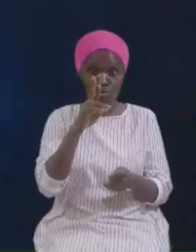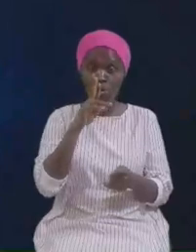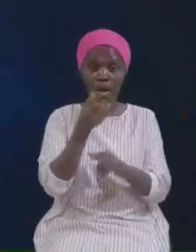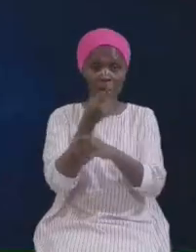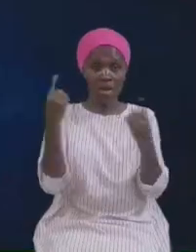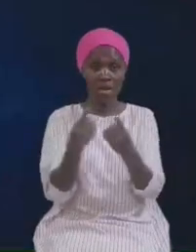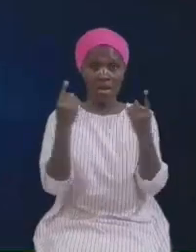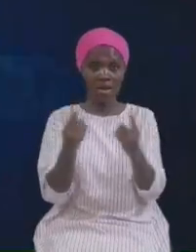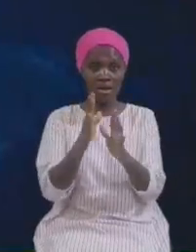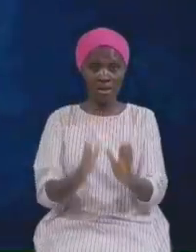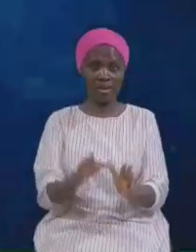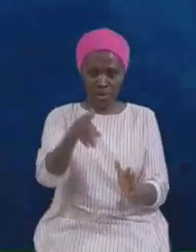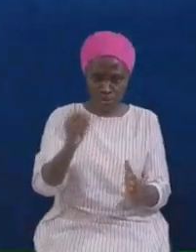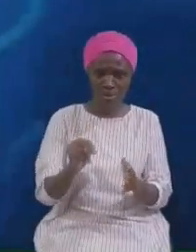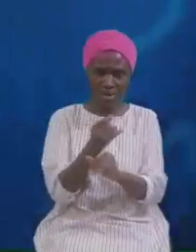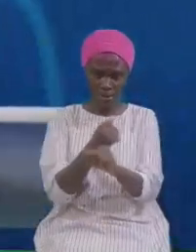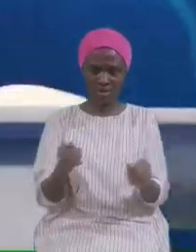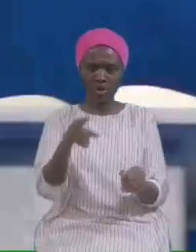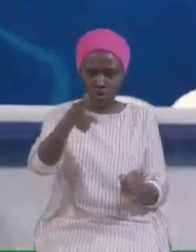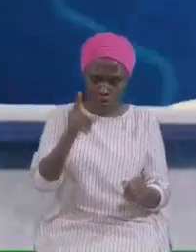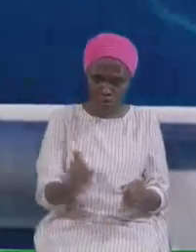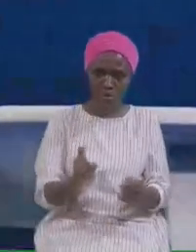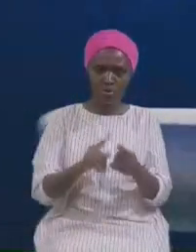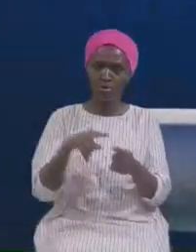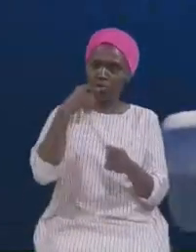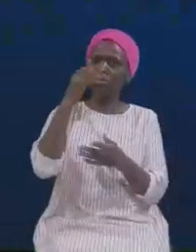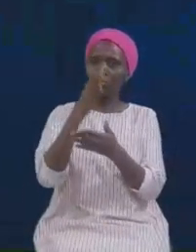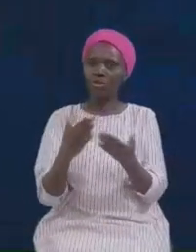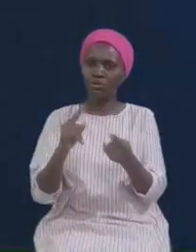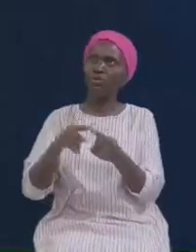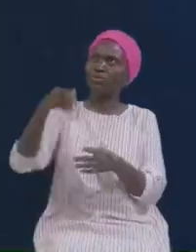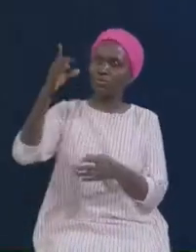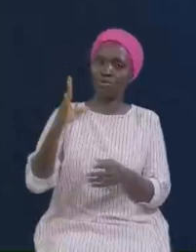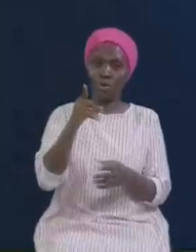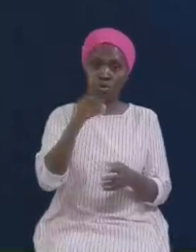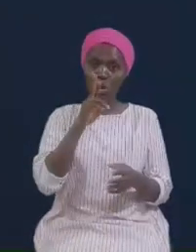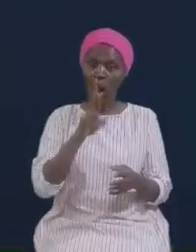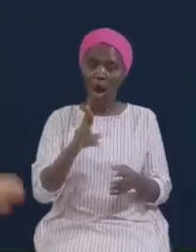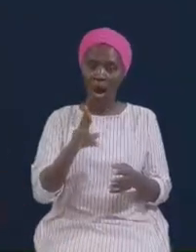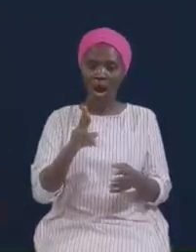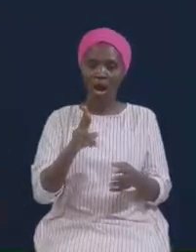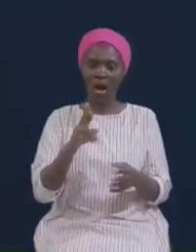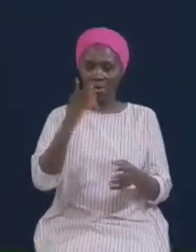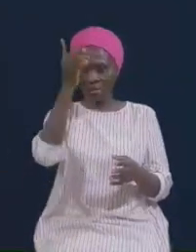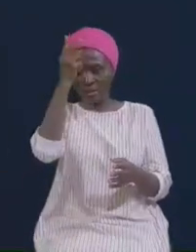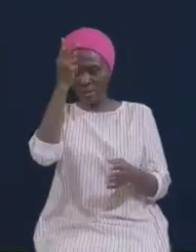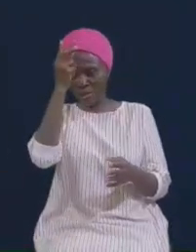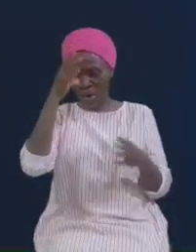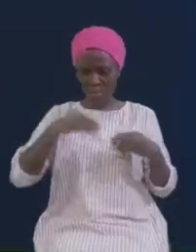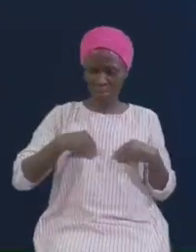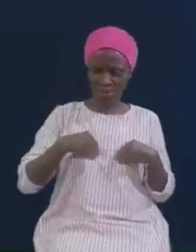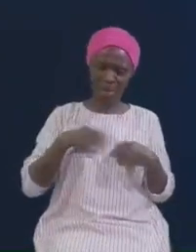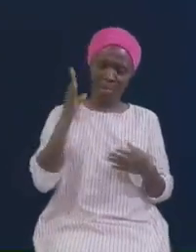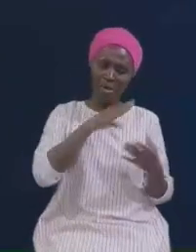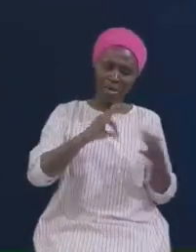veux le salut, tu dois dire quelque chose à Christ. Tu es possédé de démons, tu es tourmenté par les démons et tu veux la